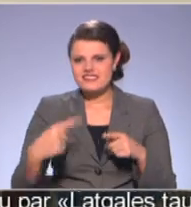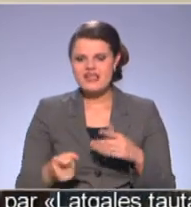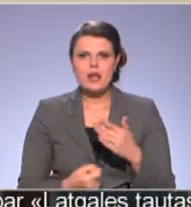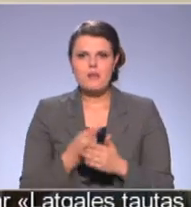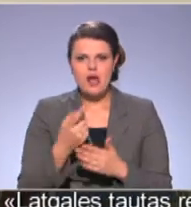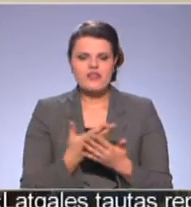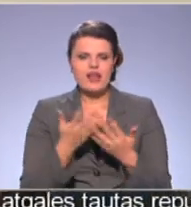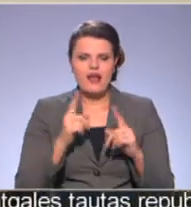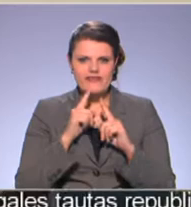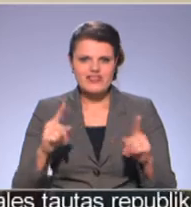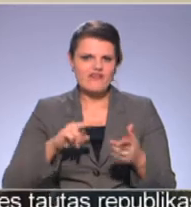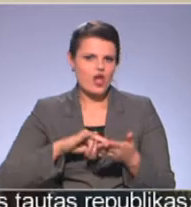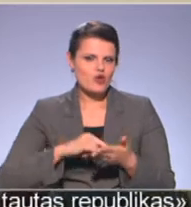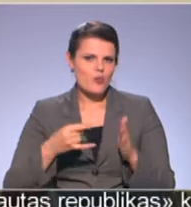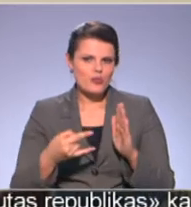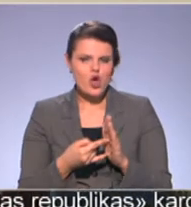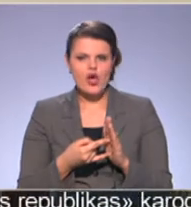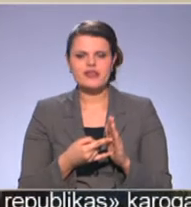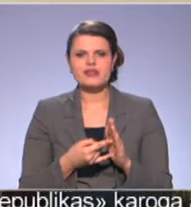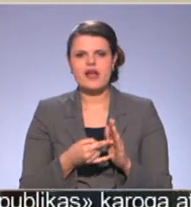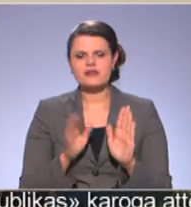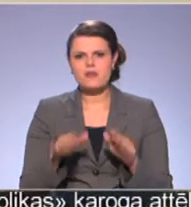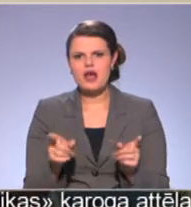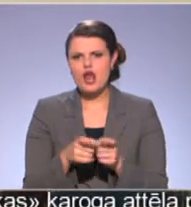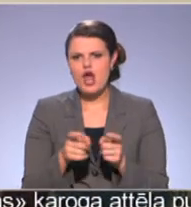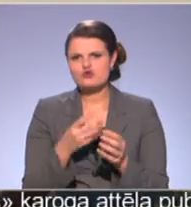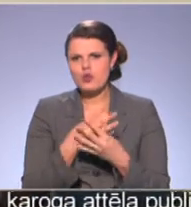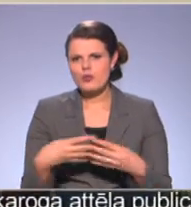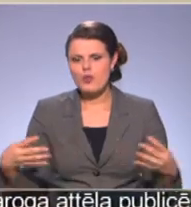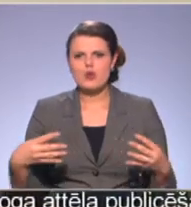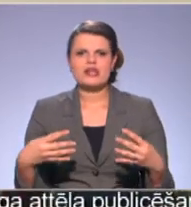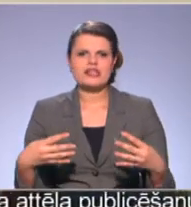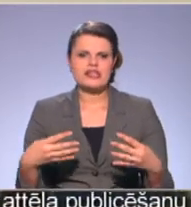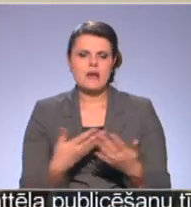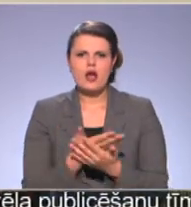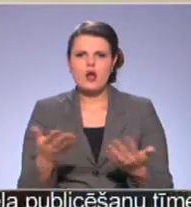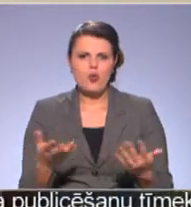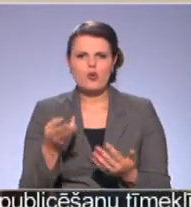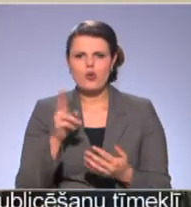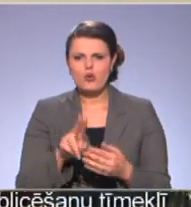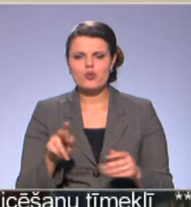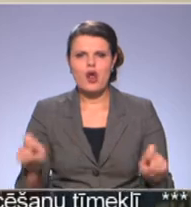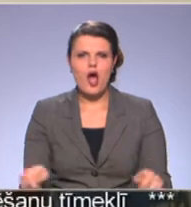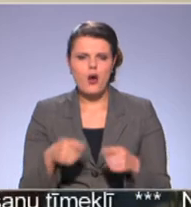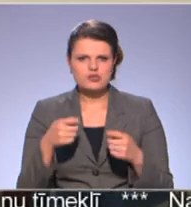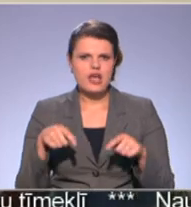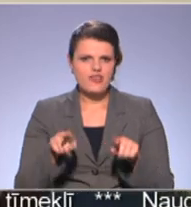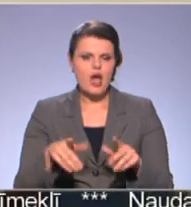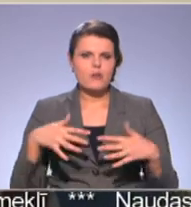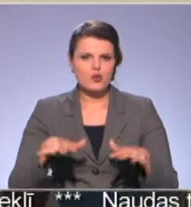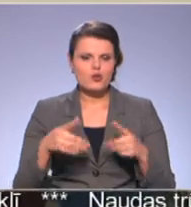kādi dīvaini projekti pa lašu murdiem un lašu tīkliem kaut kur un audzētavām jūrā, ja, ko